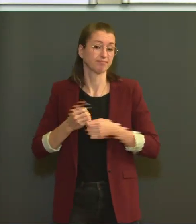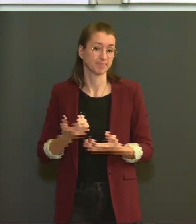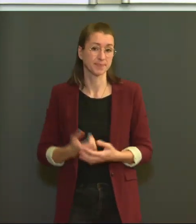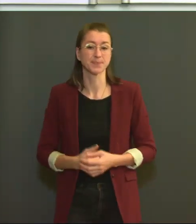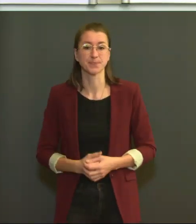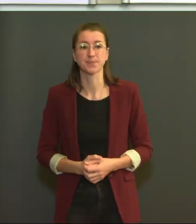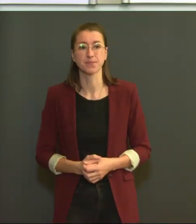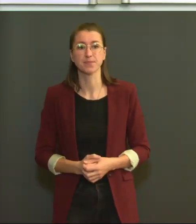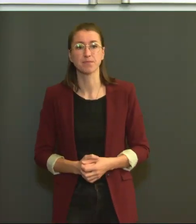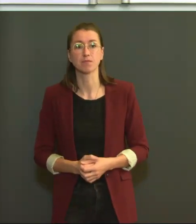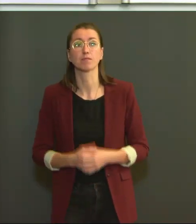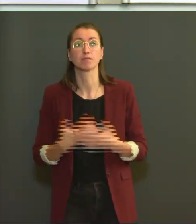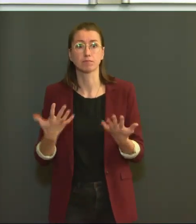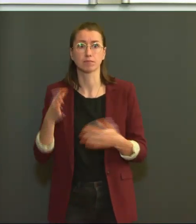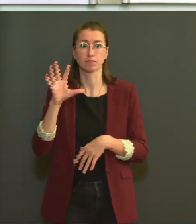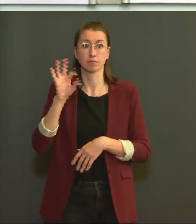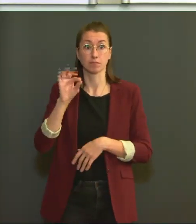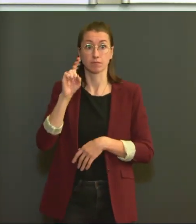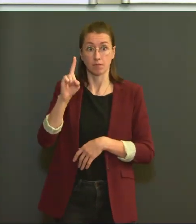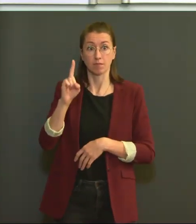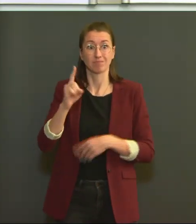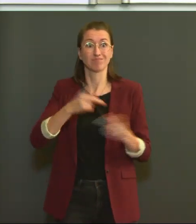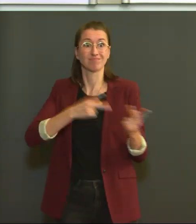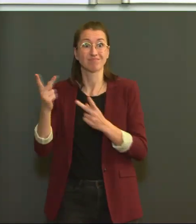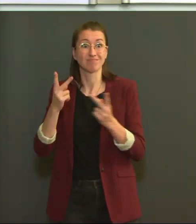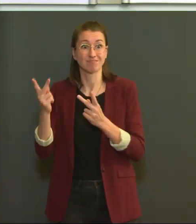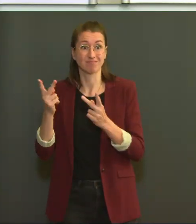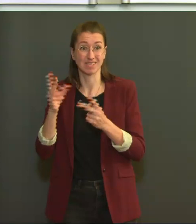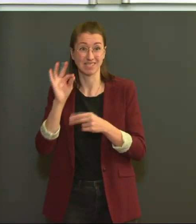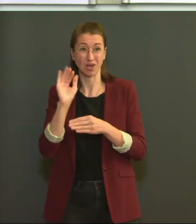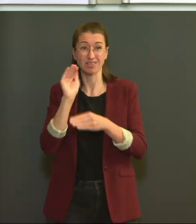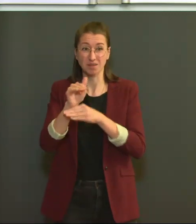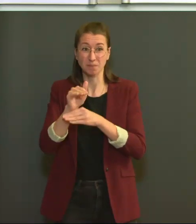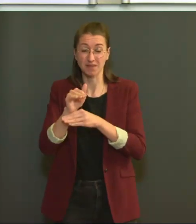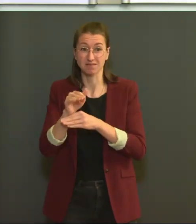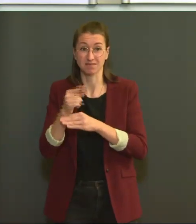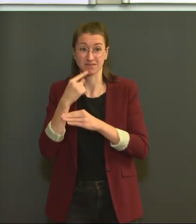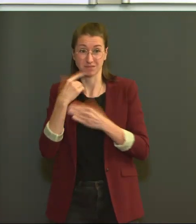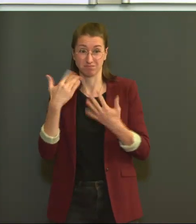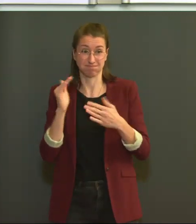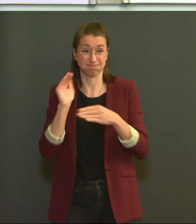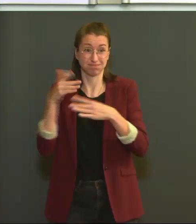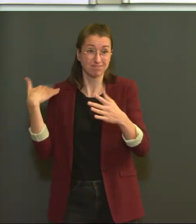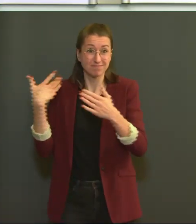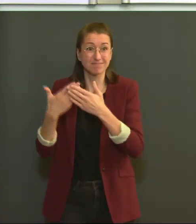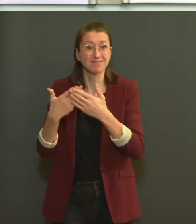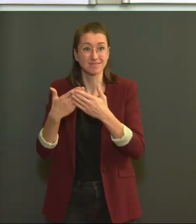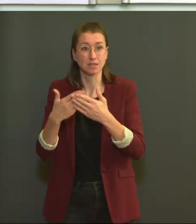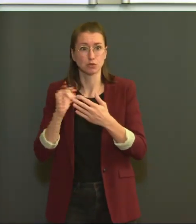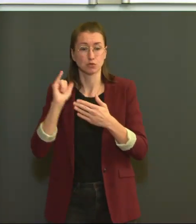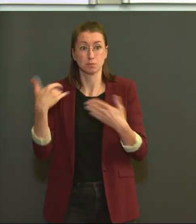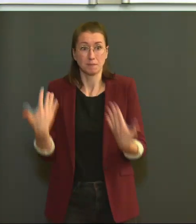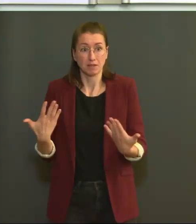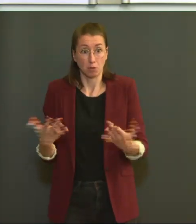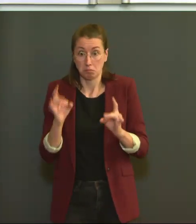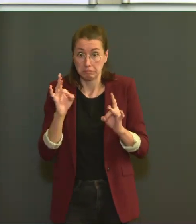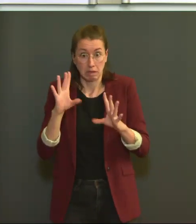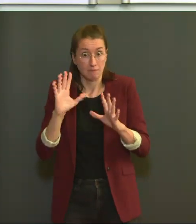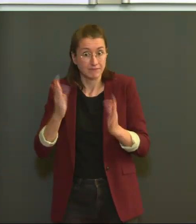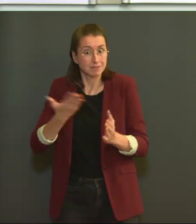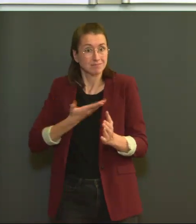depuis le 21 mai que plus de 50 nouvelles admissions ont été signanées